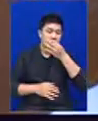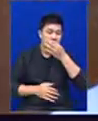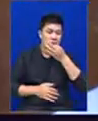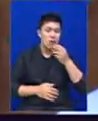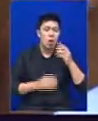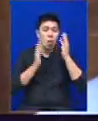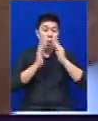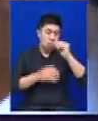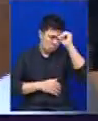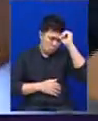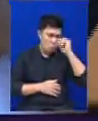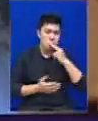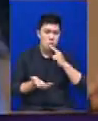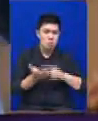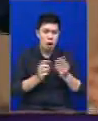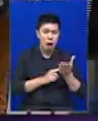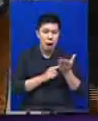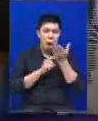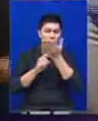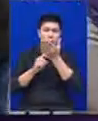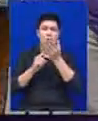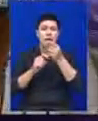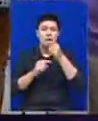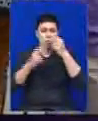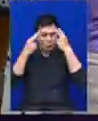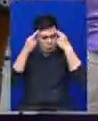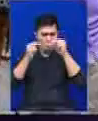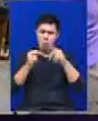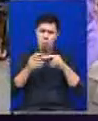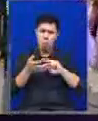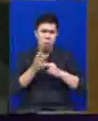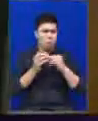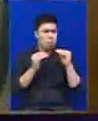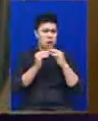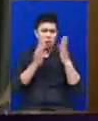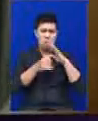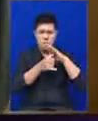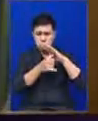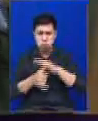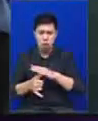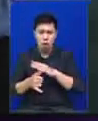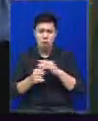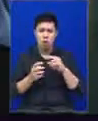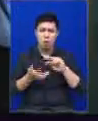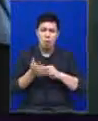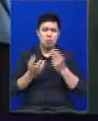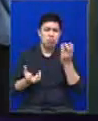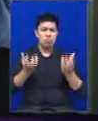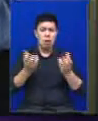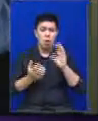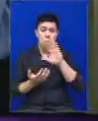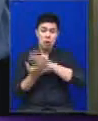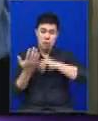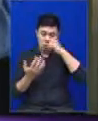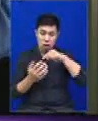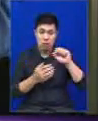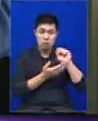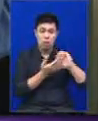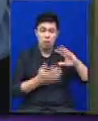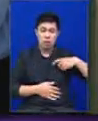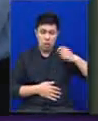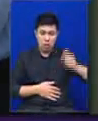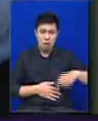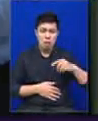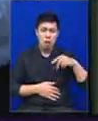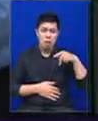ประยุทธ์จันทร์โอชานายกรัฐมนตรีระบุว่าไม่ได้รับความเป็นธรรรมในกระบวนการยุติธรรมของประเทศไทยทั้งสถาบันตุลาการพนักงาน